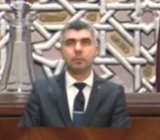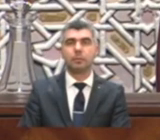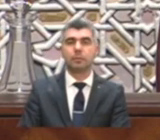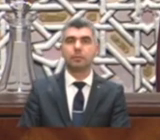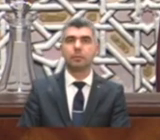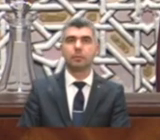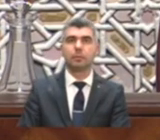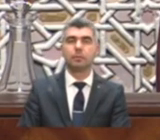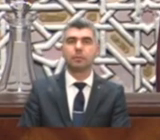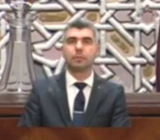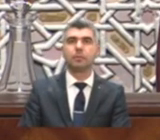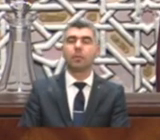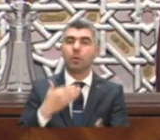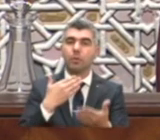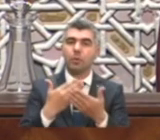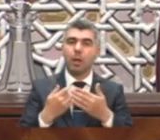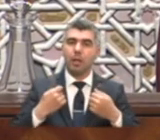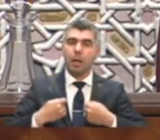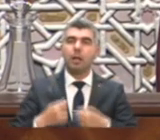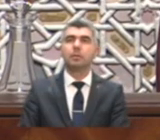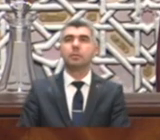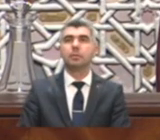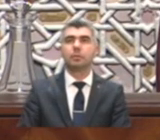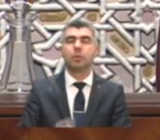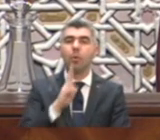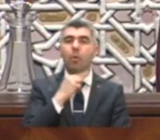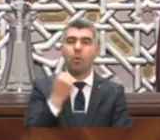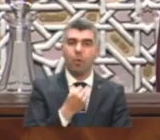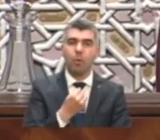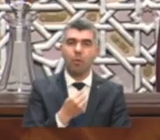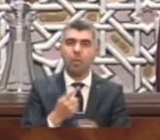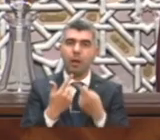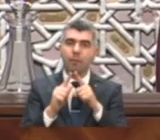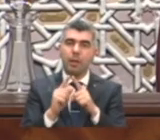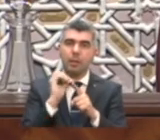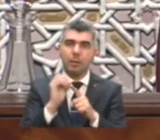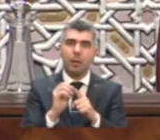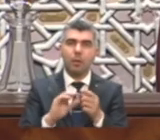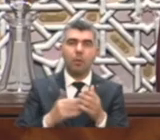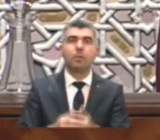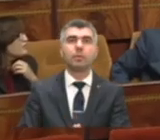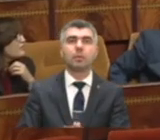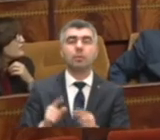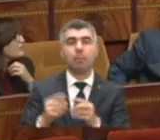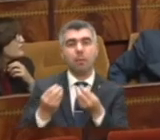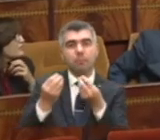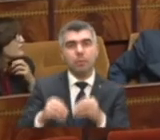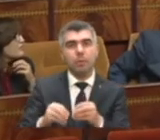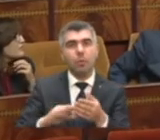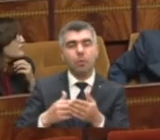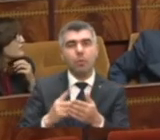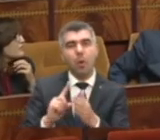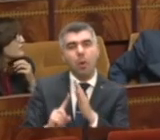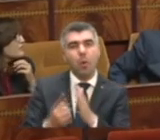المحترم. شكرا سيد الرئيس. حكومة الكفاءات واسعة الطموحات تنهزم وتنكسر في أول أزمة